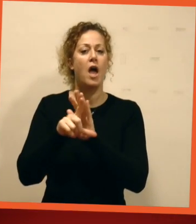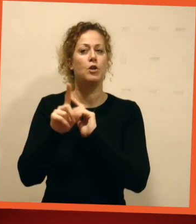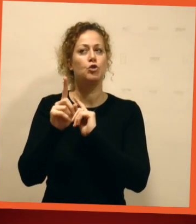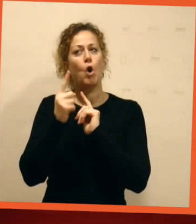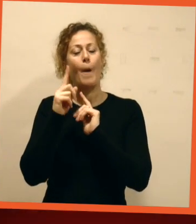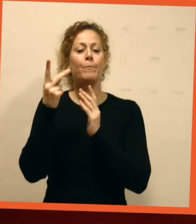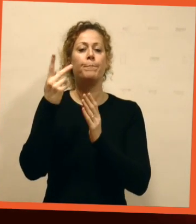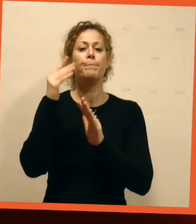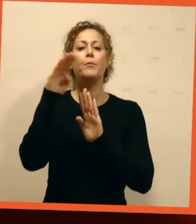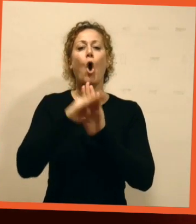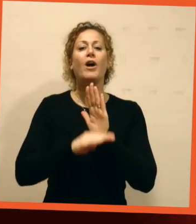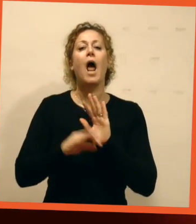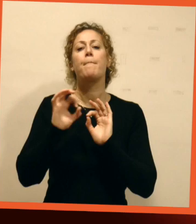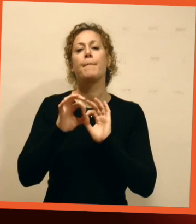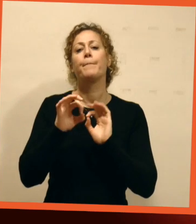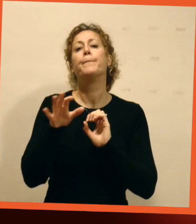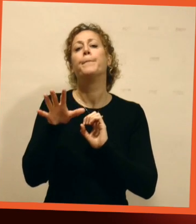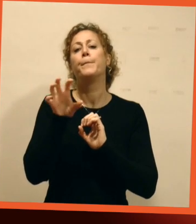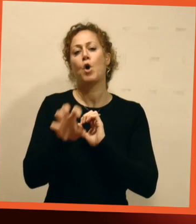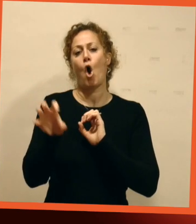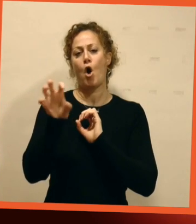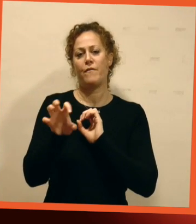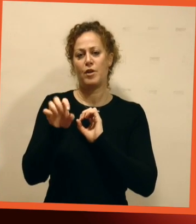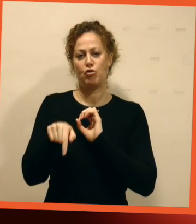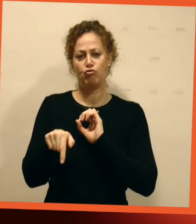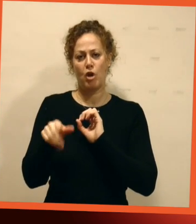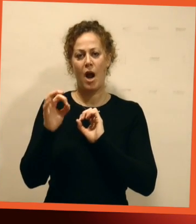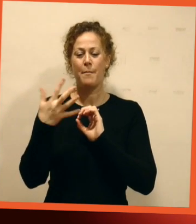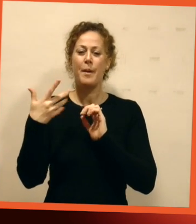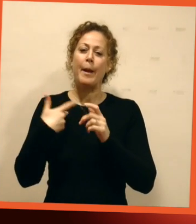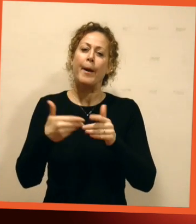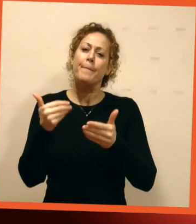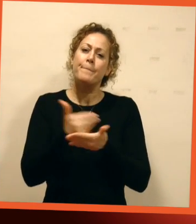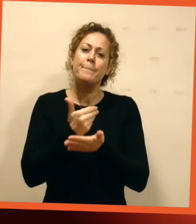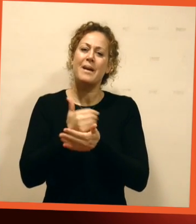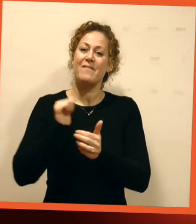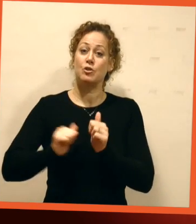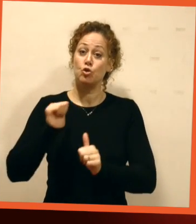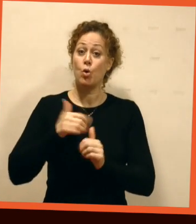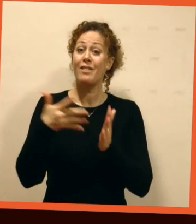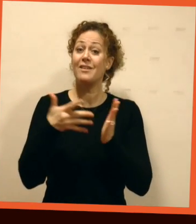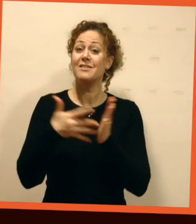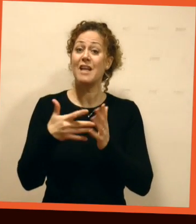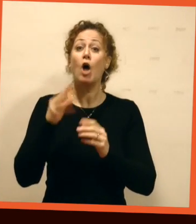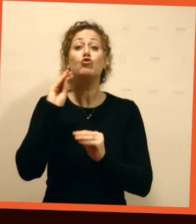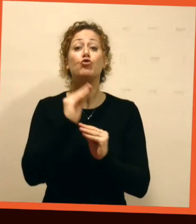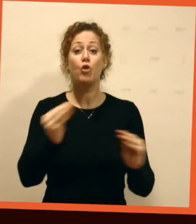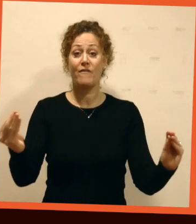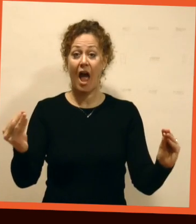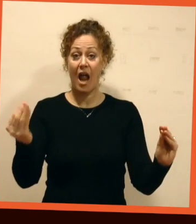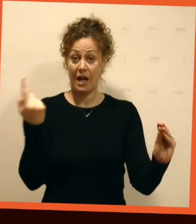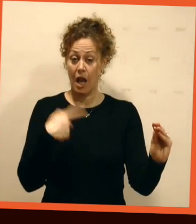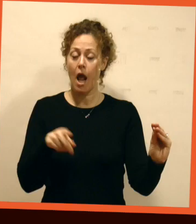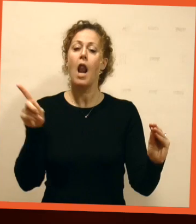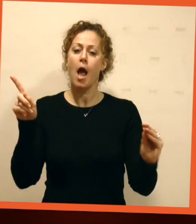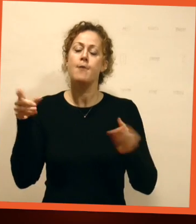da un programma provinciale della prevenzione del disagio giovanile, ed è proprio questo: andiamo a